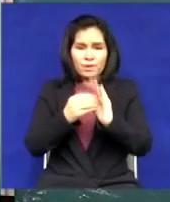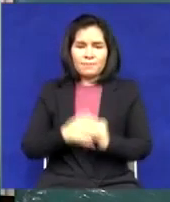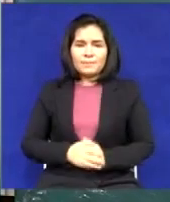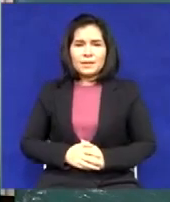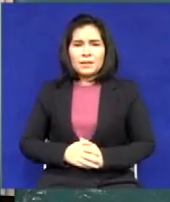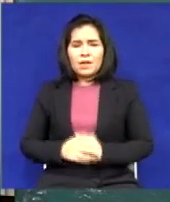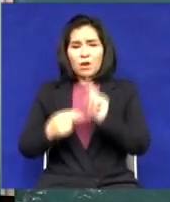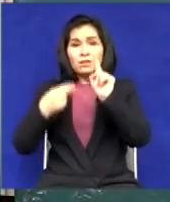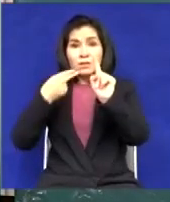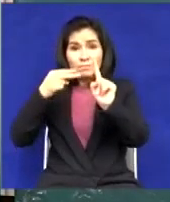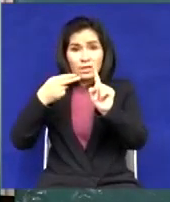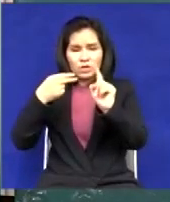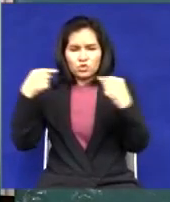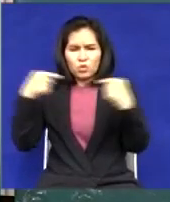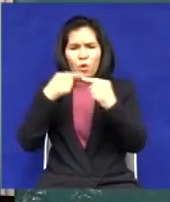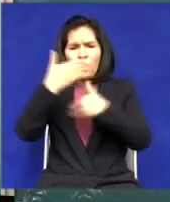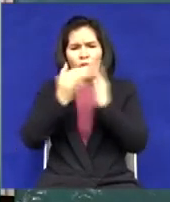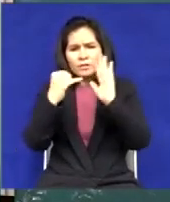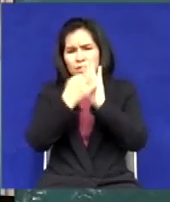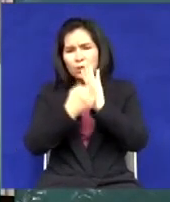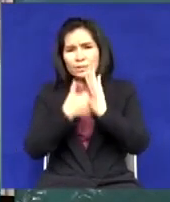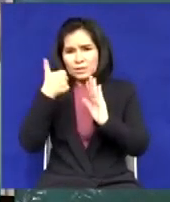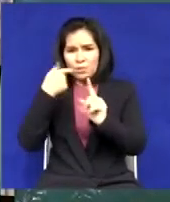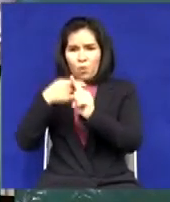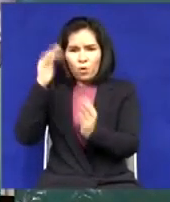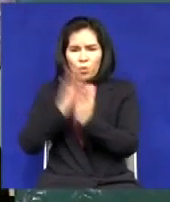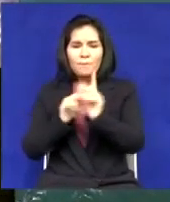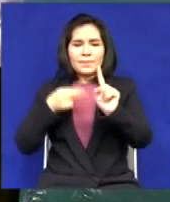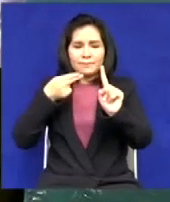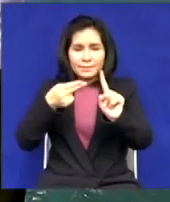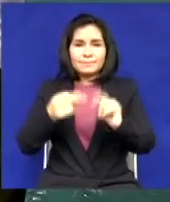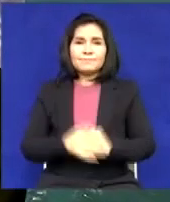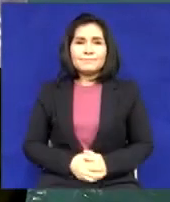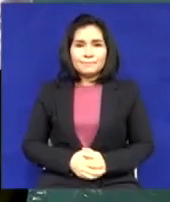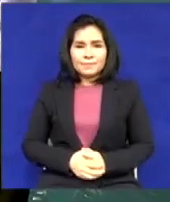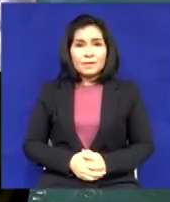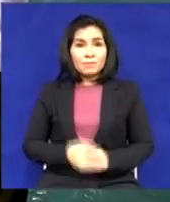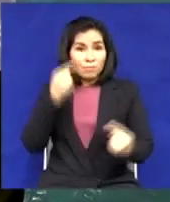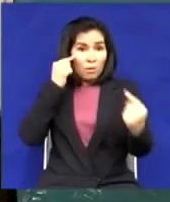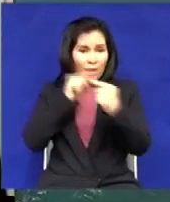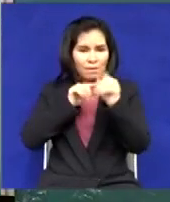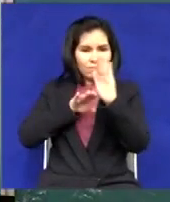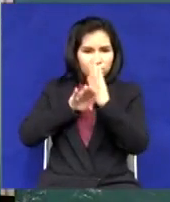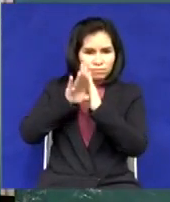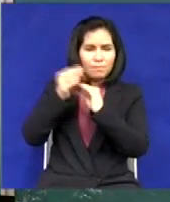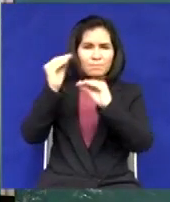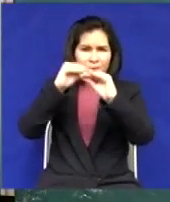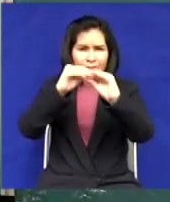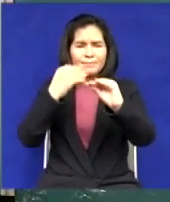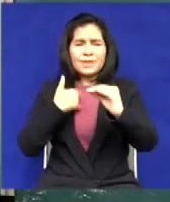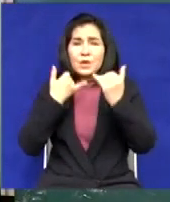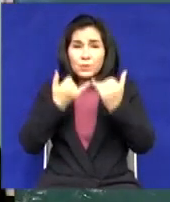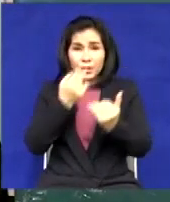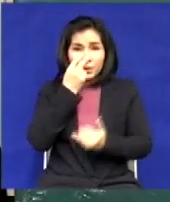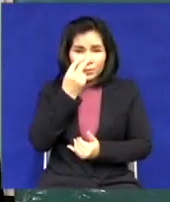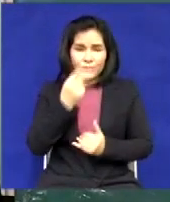อวันในห้องปฏิบัติการที่ต่างจังหวัดต่อเลยครับนะฮะขณะนี้เป้าหมายเราก็เพิ่มขึ้นเรื่อยๆนะครับอันนี้เป็นตัวเลขวันนี้นะครับที่